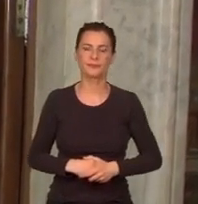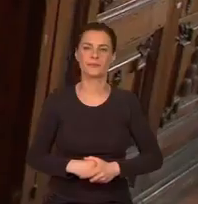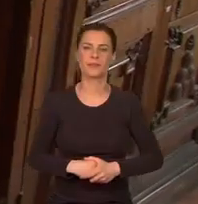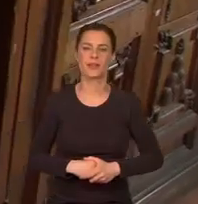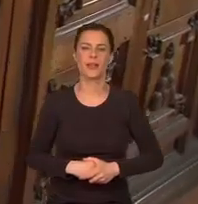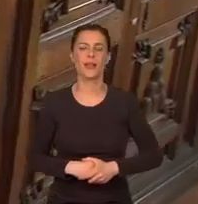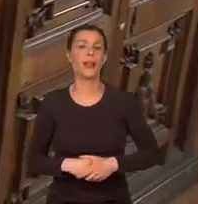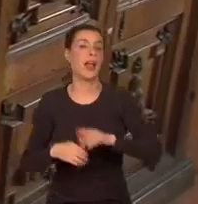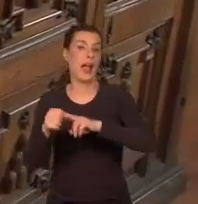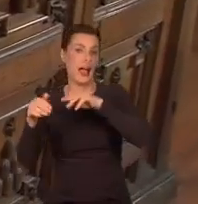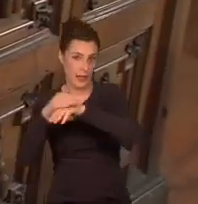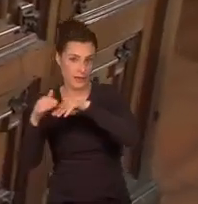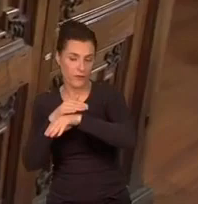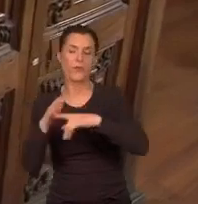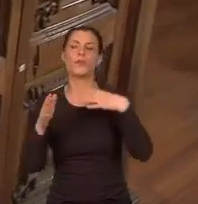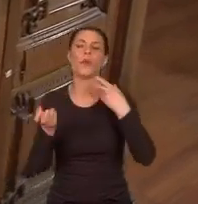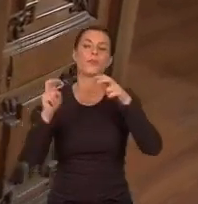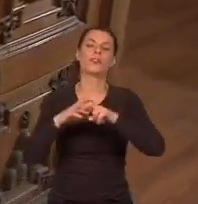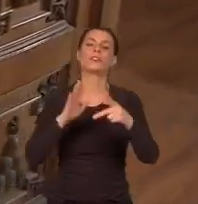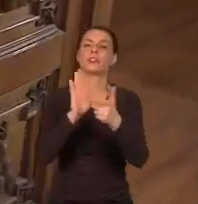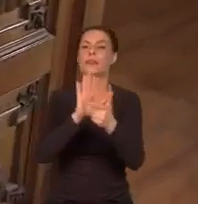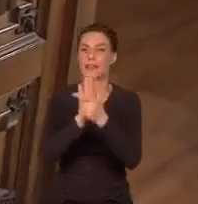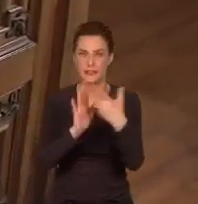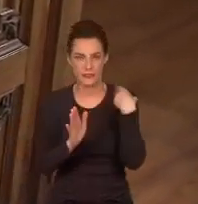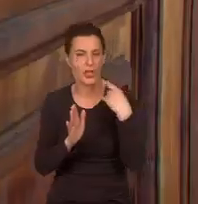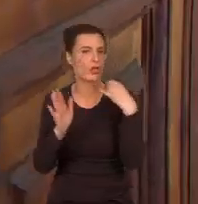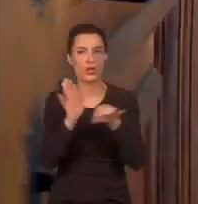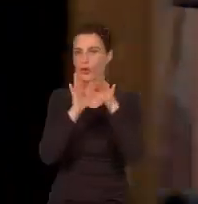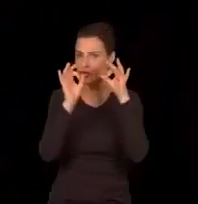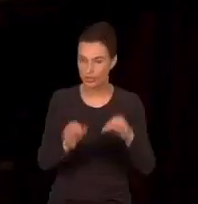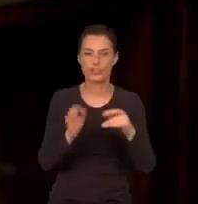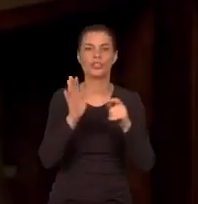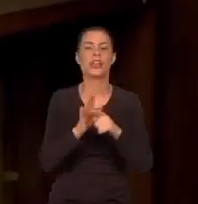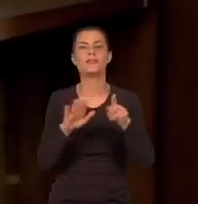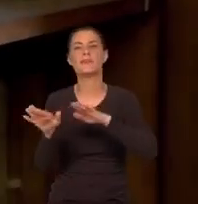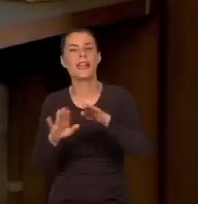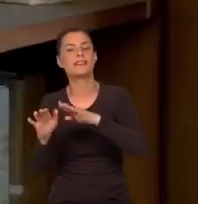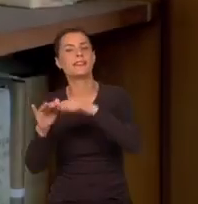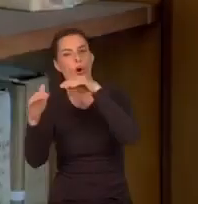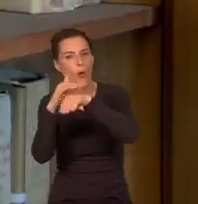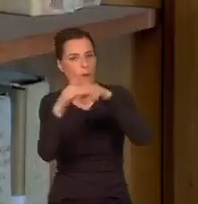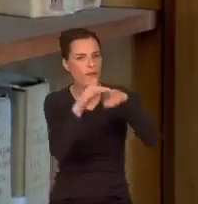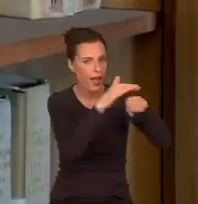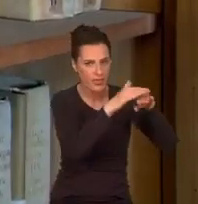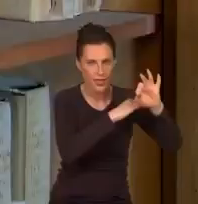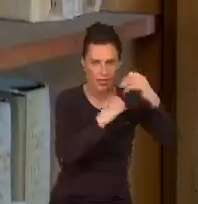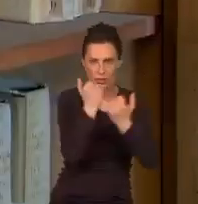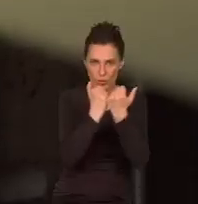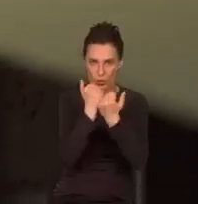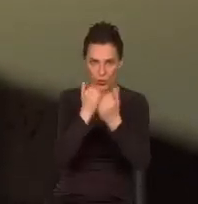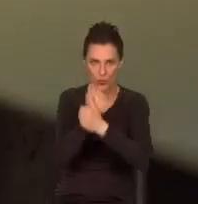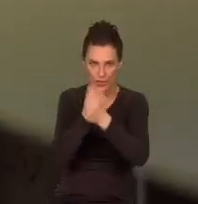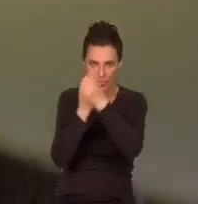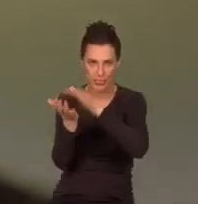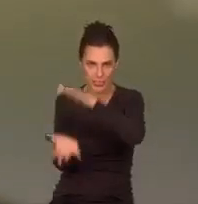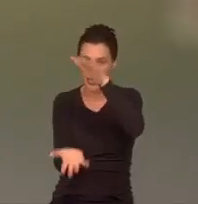Archiwum apostolskie powstało w XVII wieku i wciąż używa się pierwotnych miejsc przechowywania dokumentów. A ponieważ jest